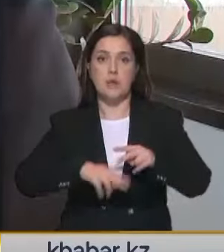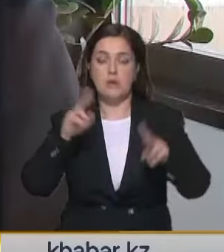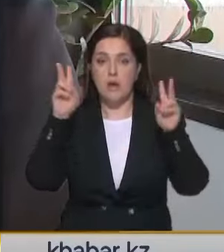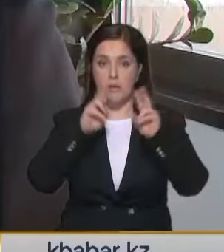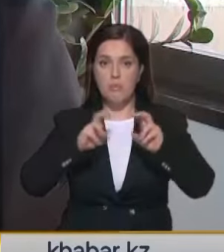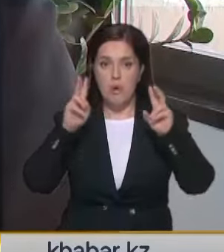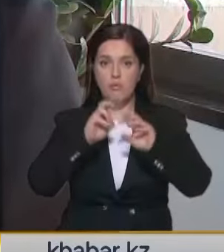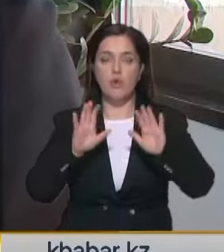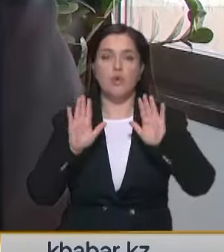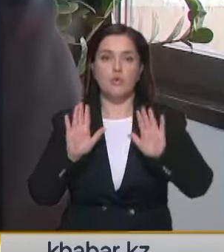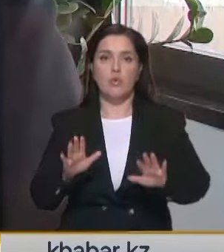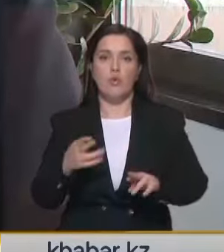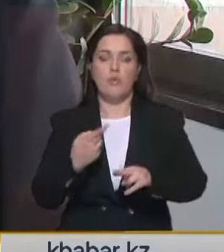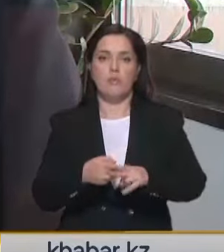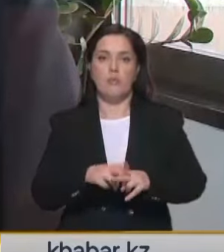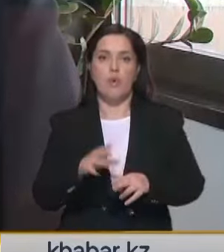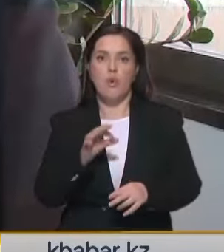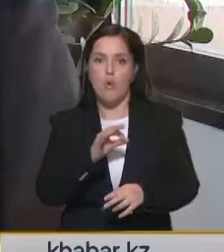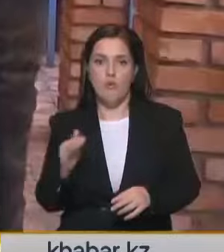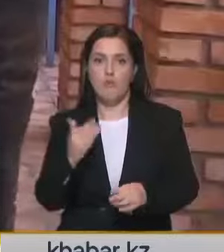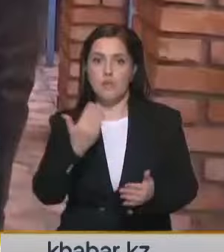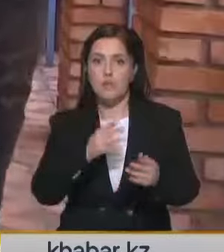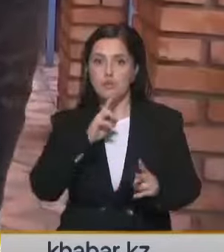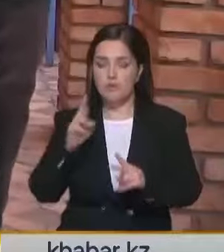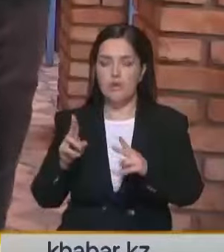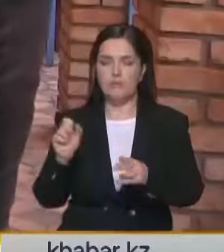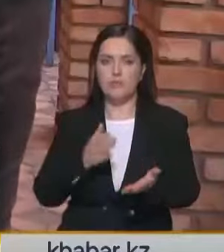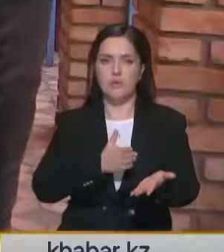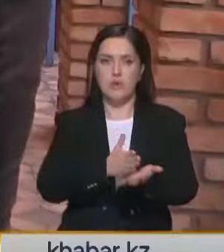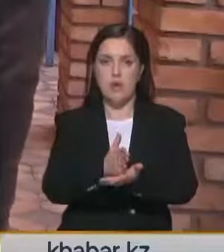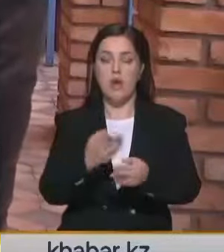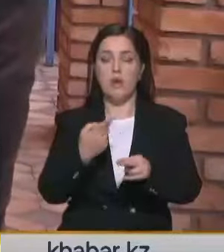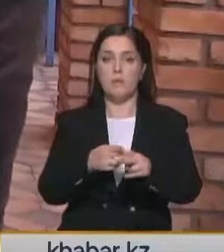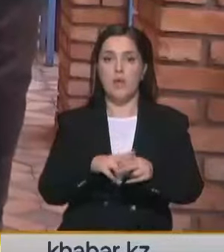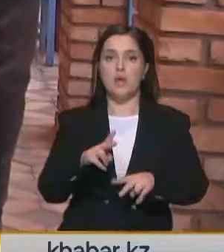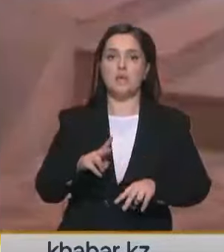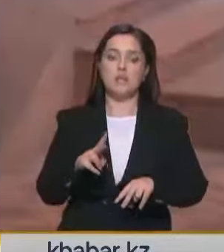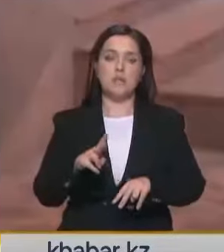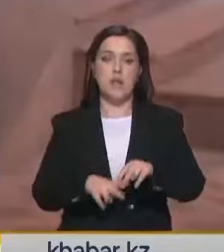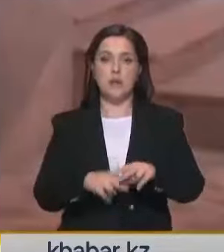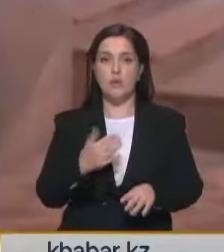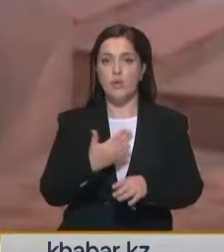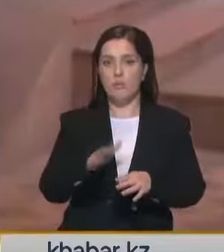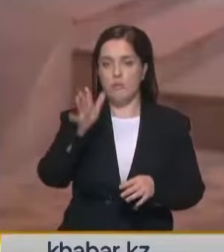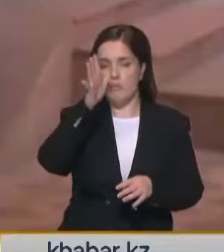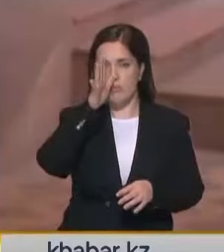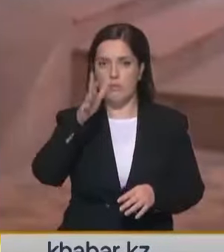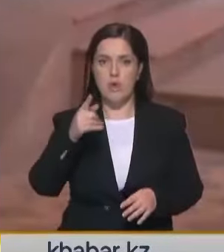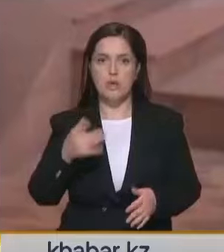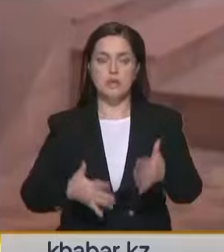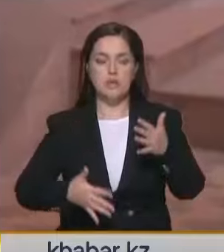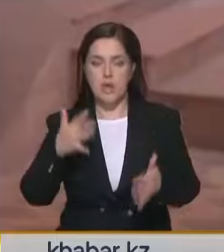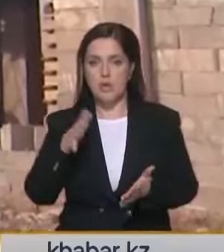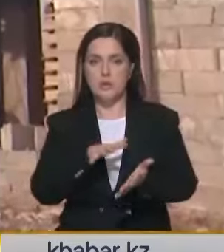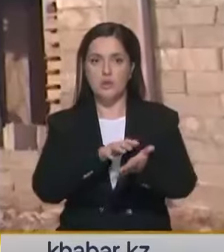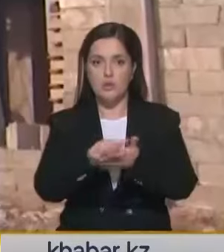сейчас проводятся исключительно на основании официальных жалоб. По словам экспертов строительной отрасли, незаконно возведенные здания чаще всего сносят,